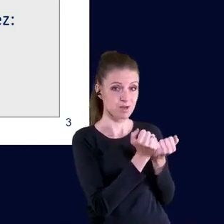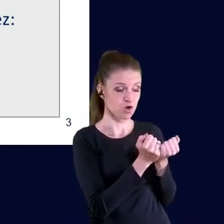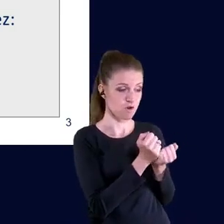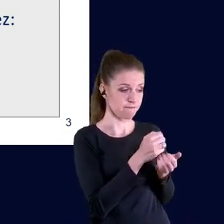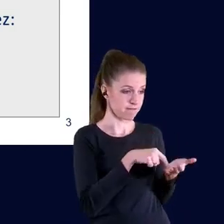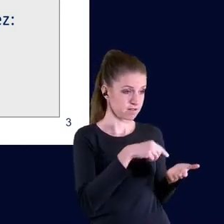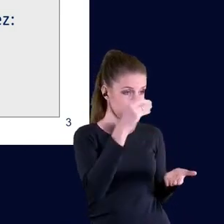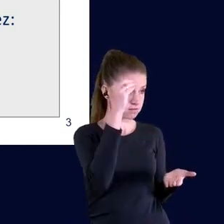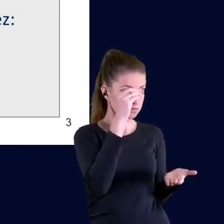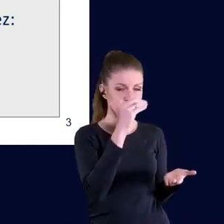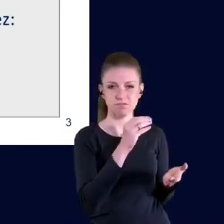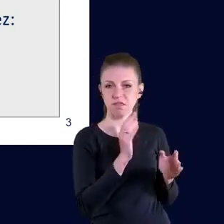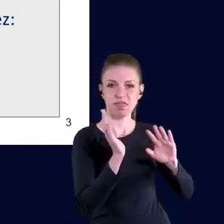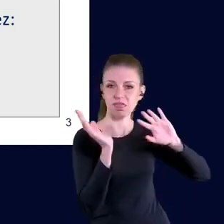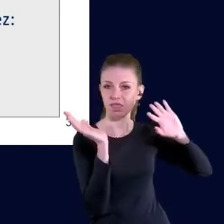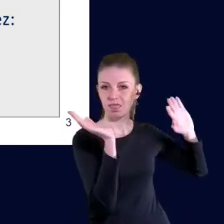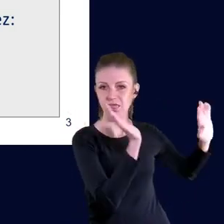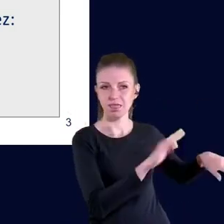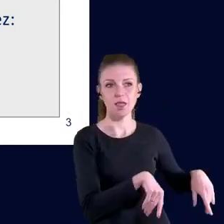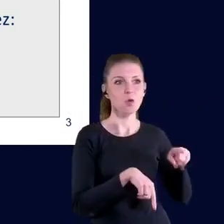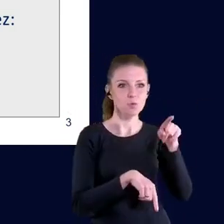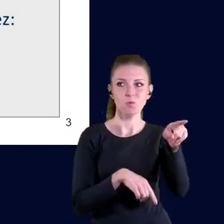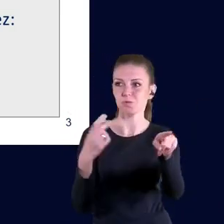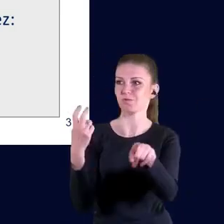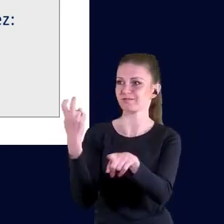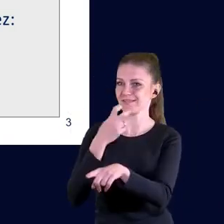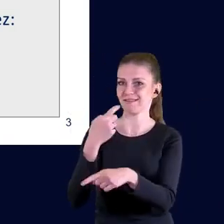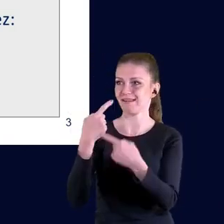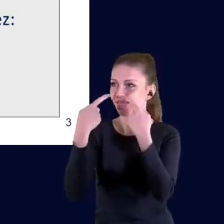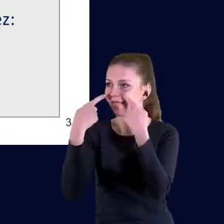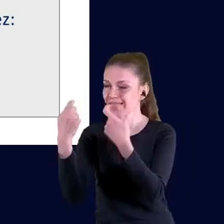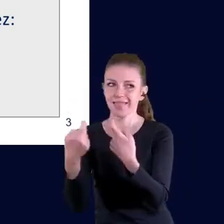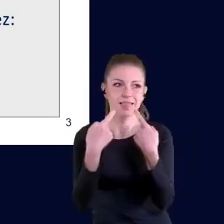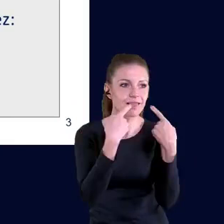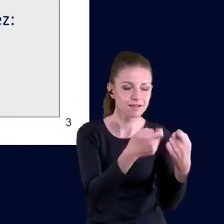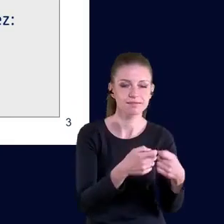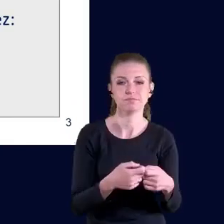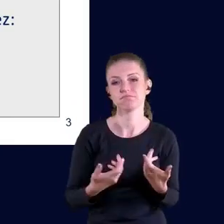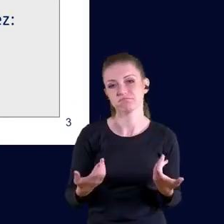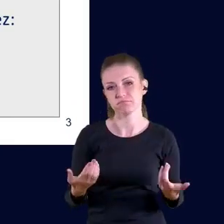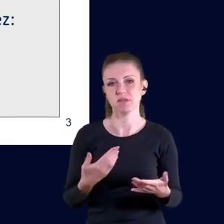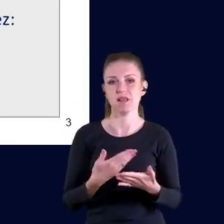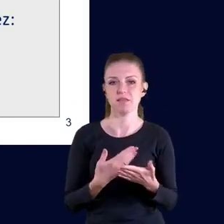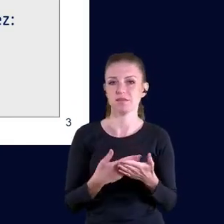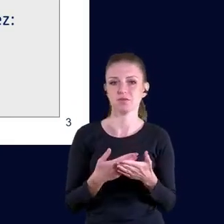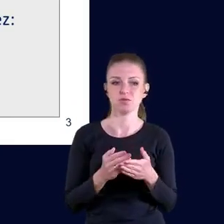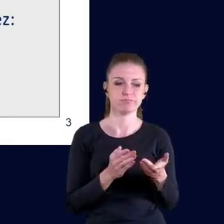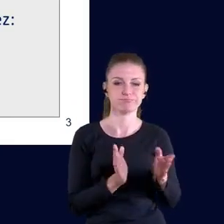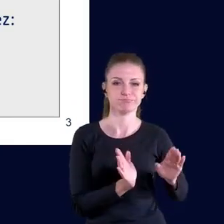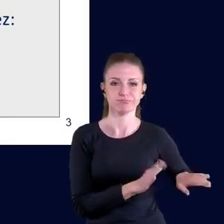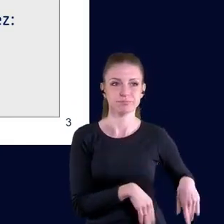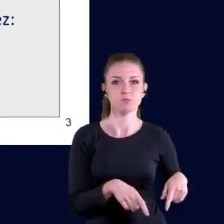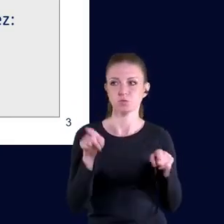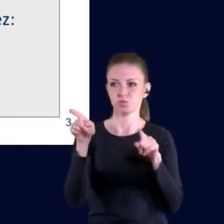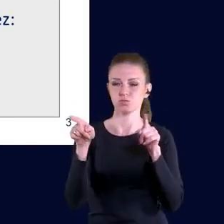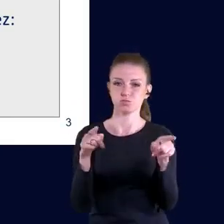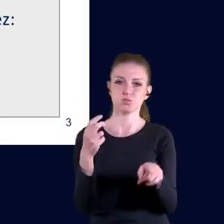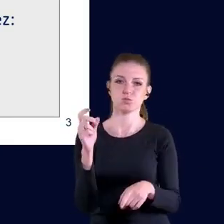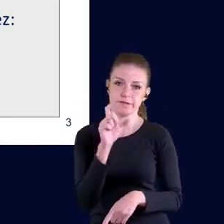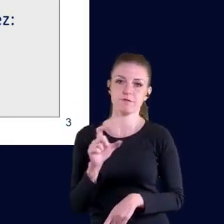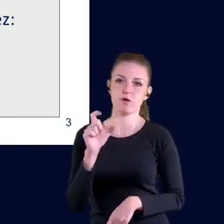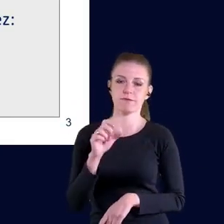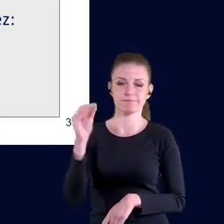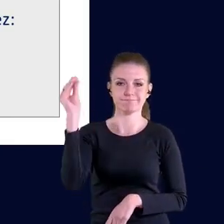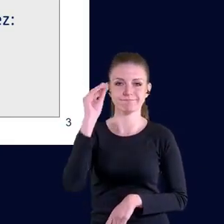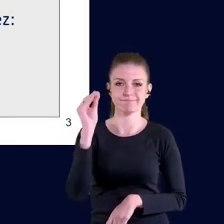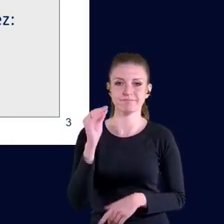No to może się okazać że że uwaga kierownik użytkowników będzie przekierowany właśnie na te treści cyfrowe